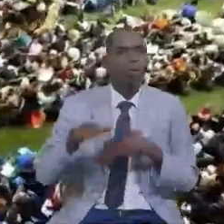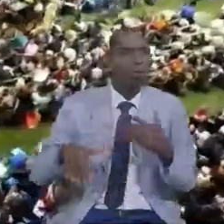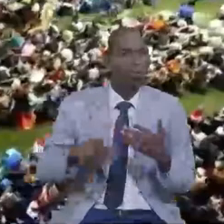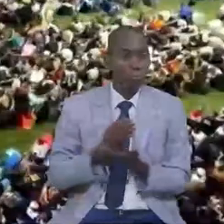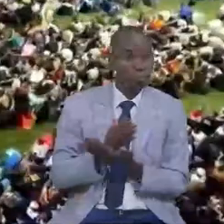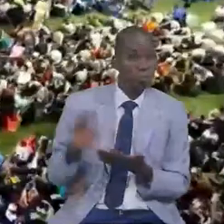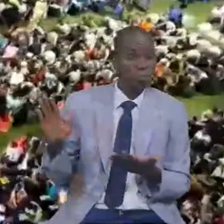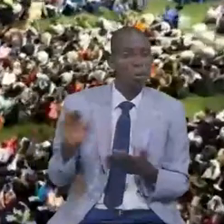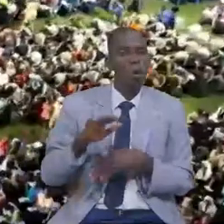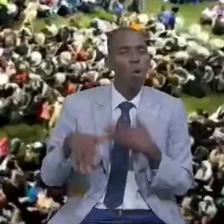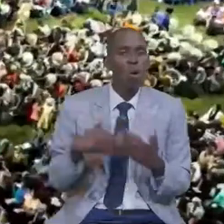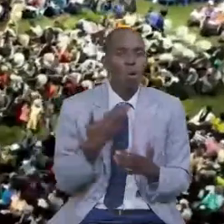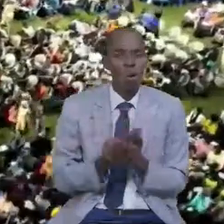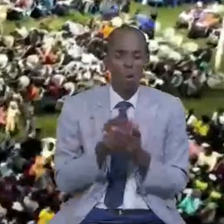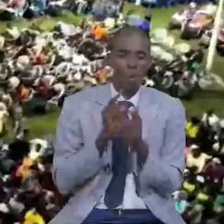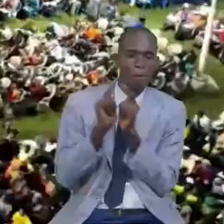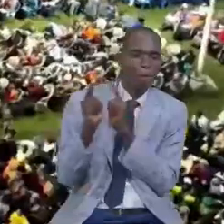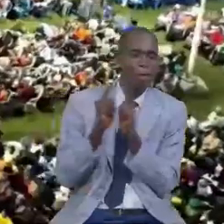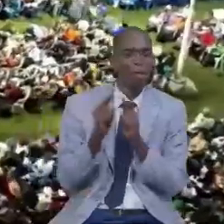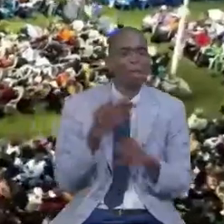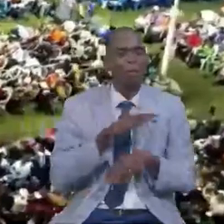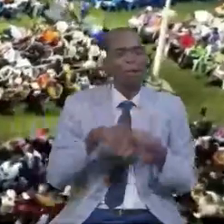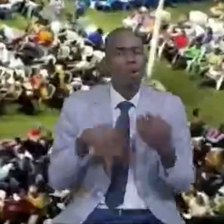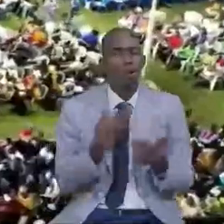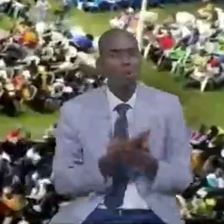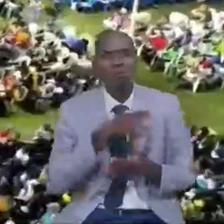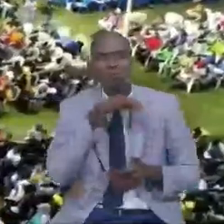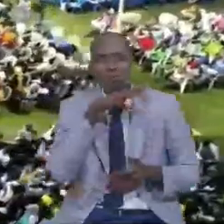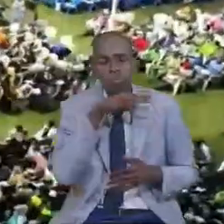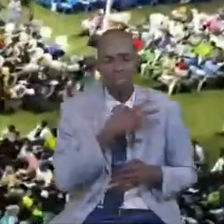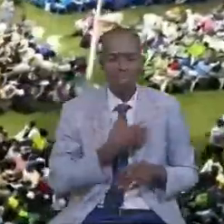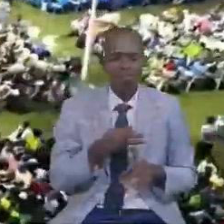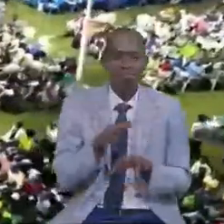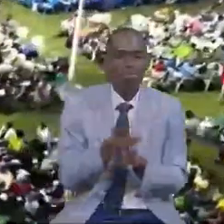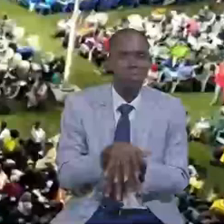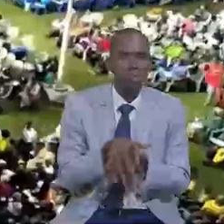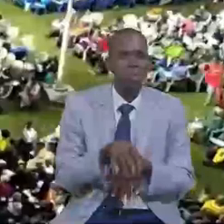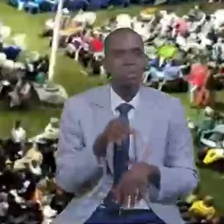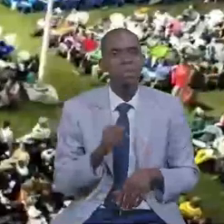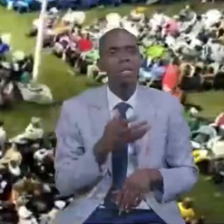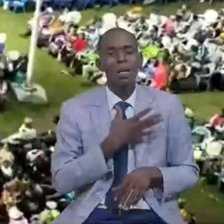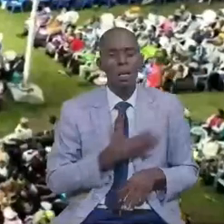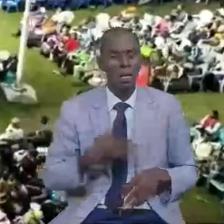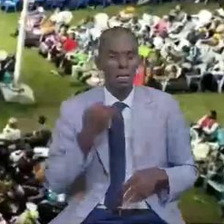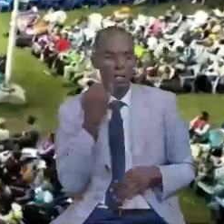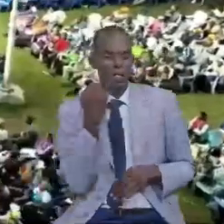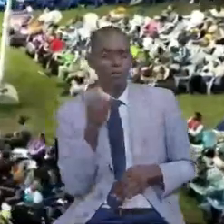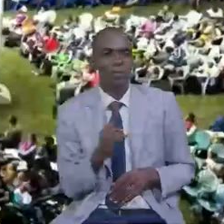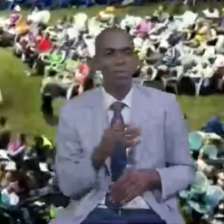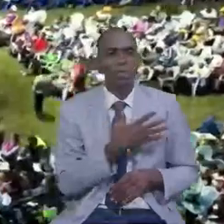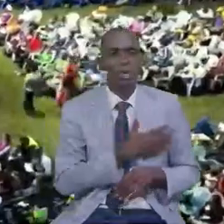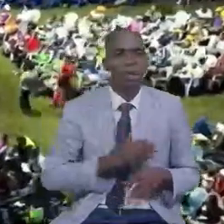toute malice et toute ruse, la dissimulation, l'hypocrisie, l'envie et toute